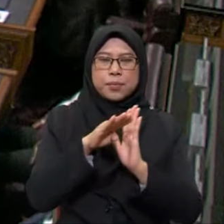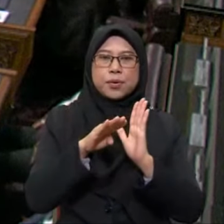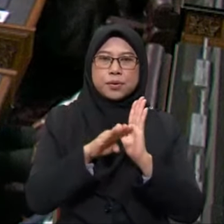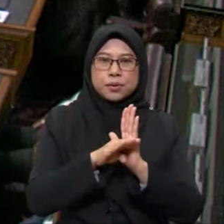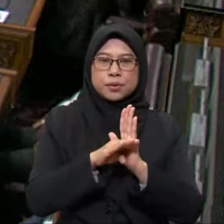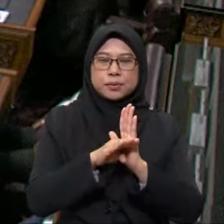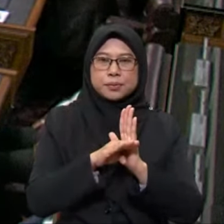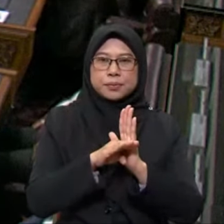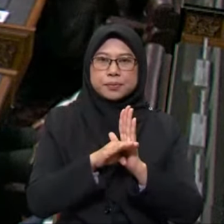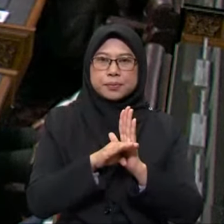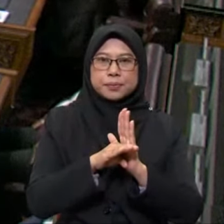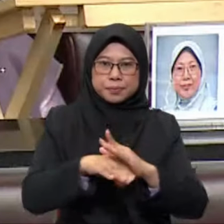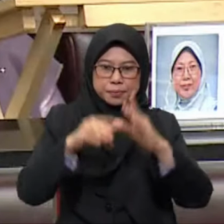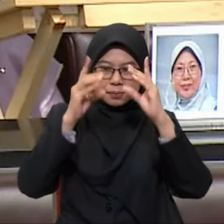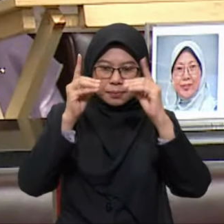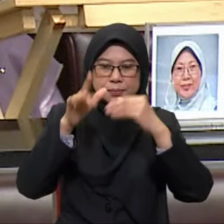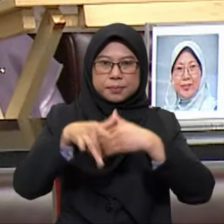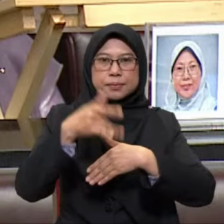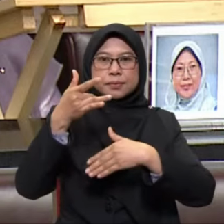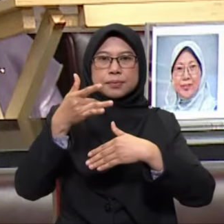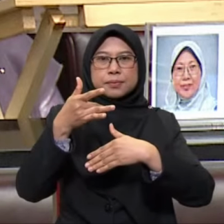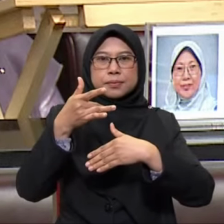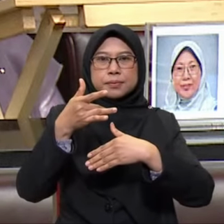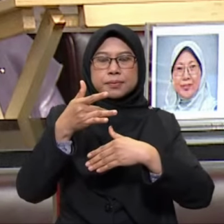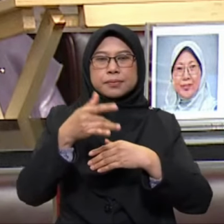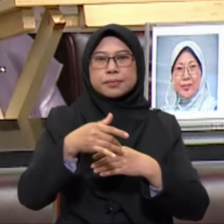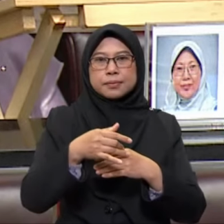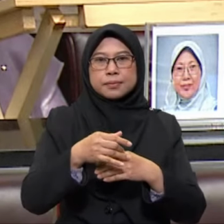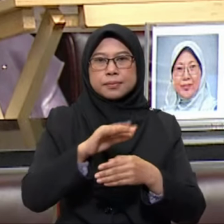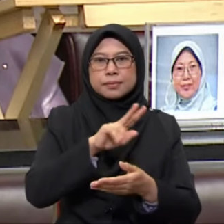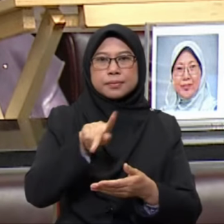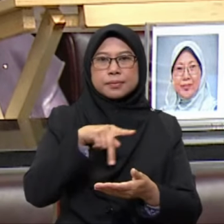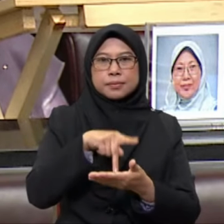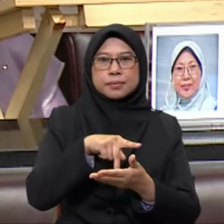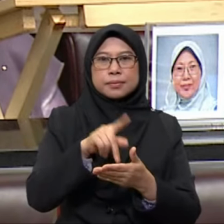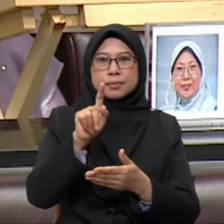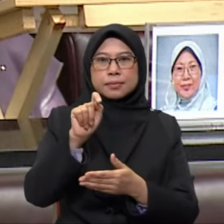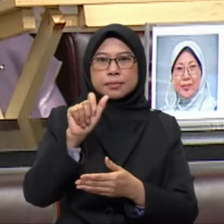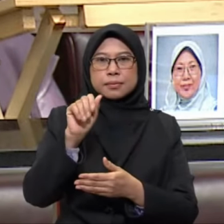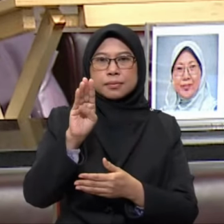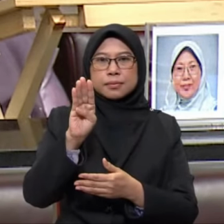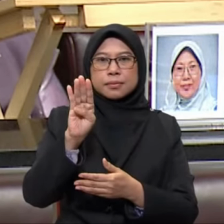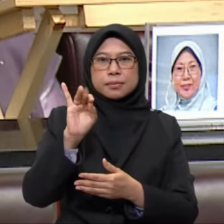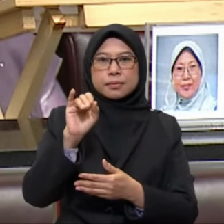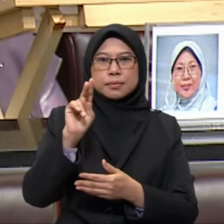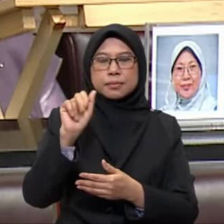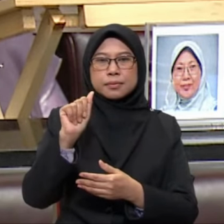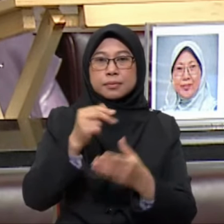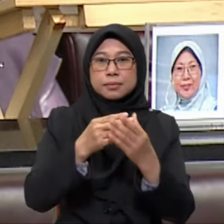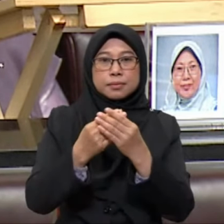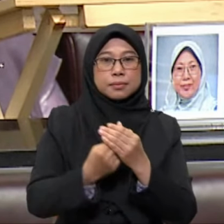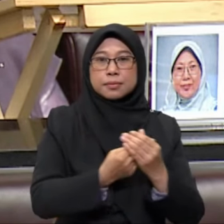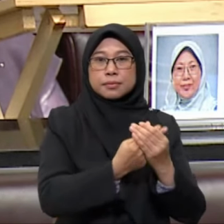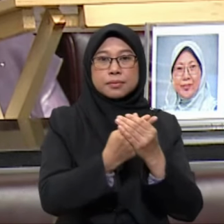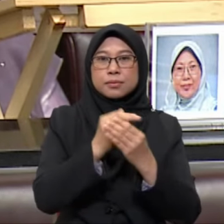modul pendidikan awal di pusat tabika perpaduan bukan